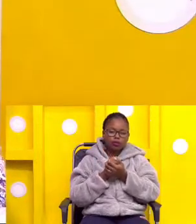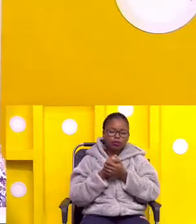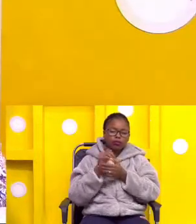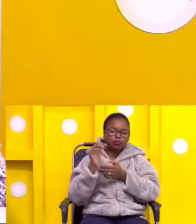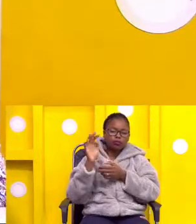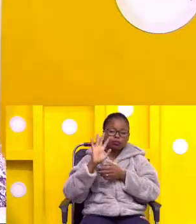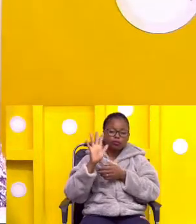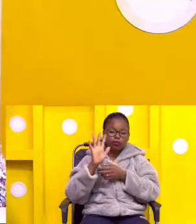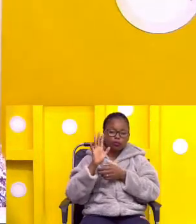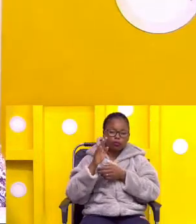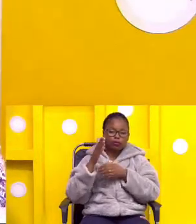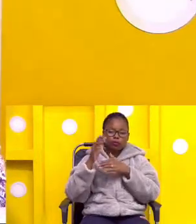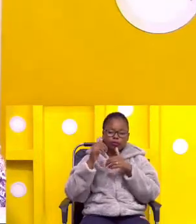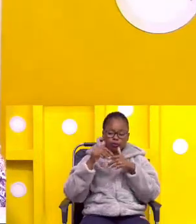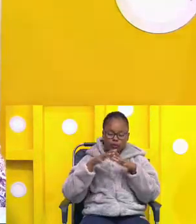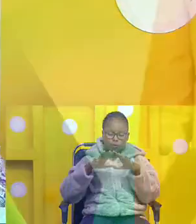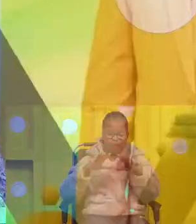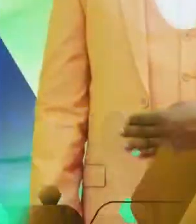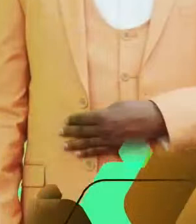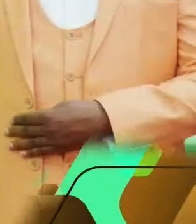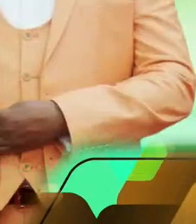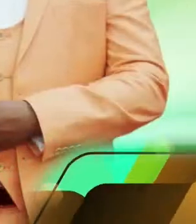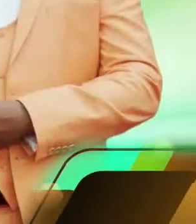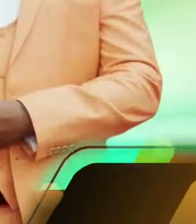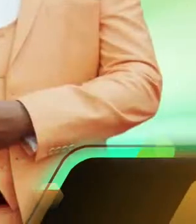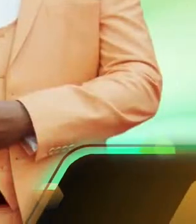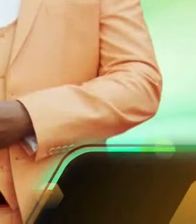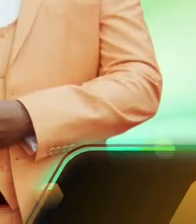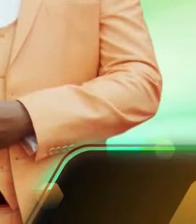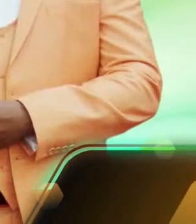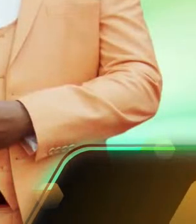bye. God bless you.